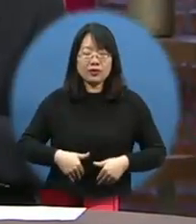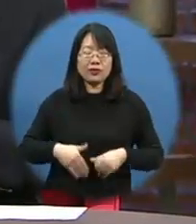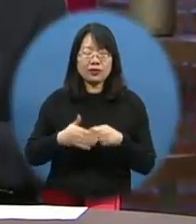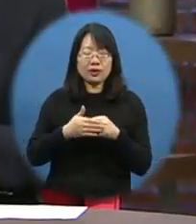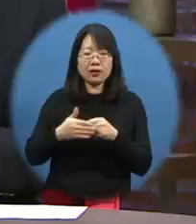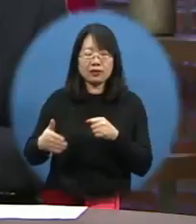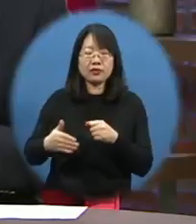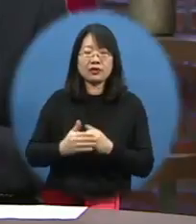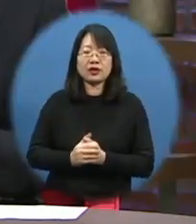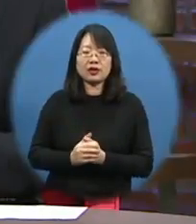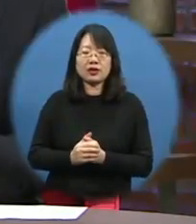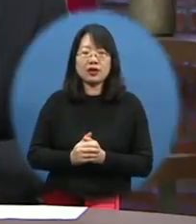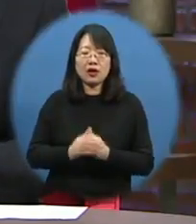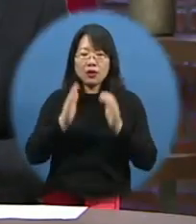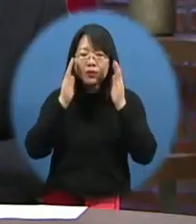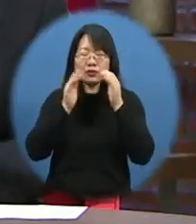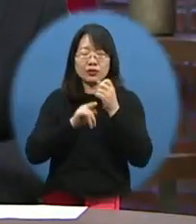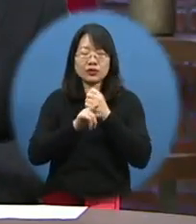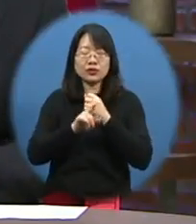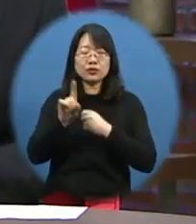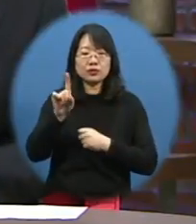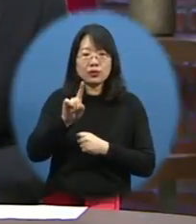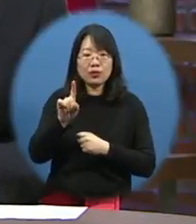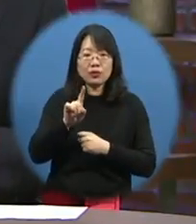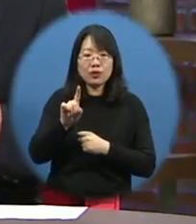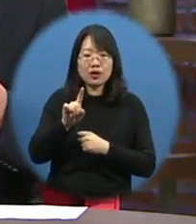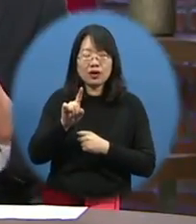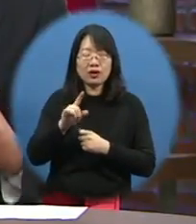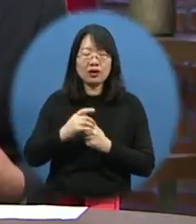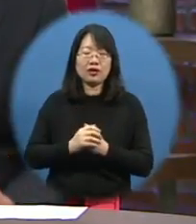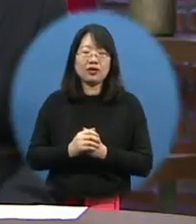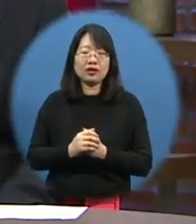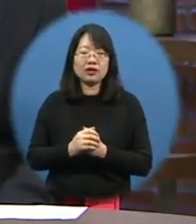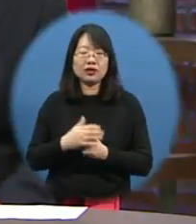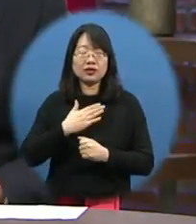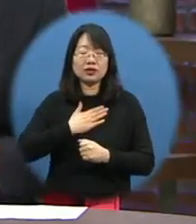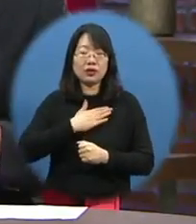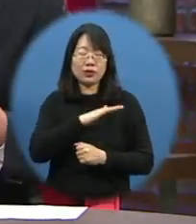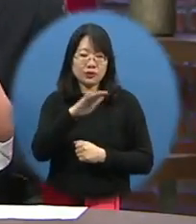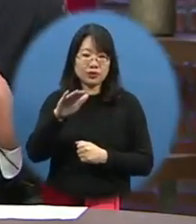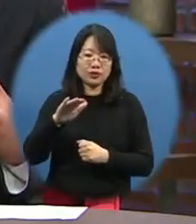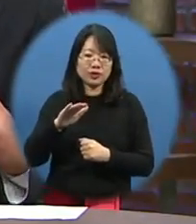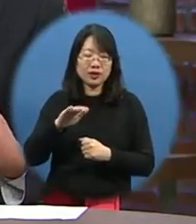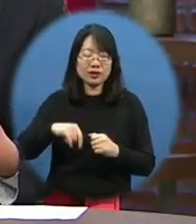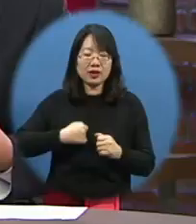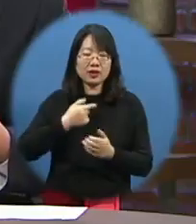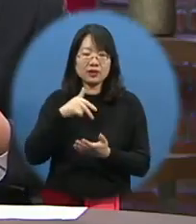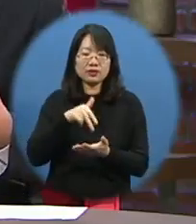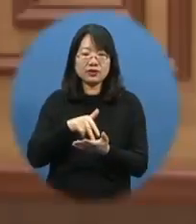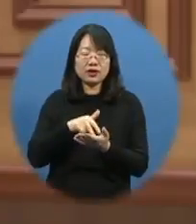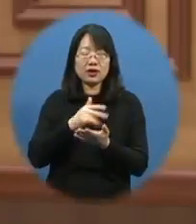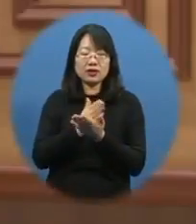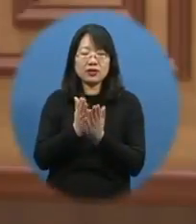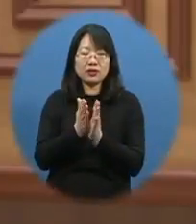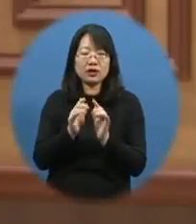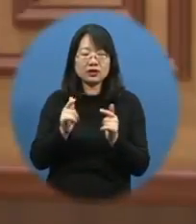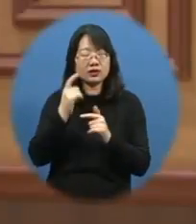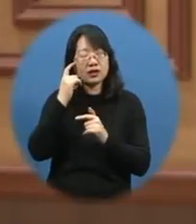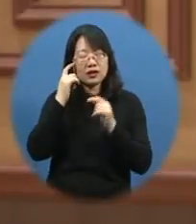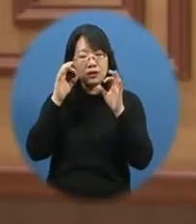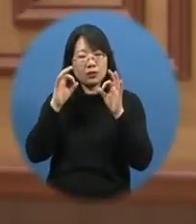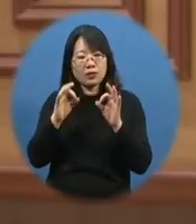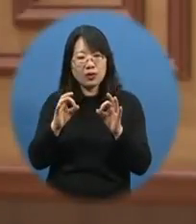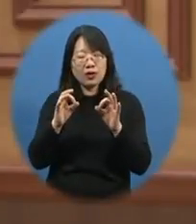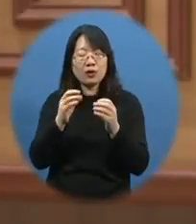이제 그러다 보니까 왜 공부를 해야 될 것인가를 가지고 저희가 저도 나름대로 여러 가지 생각도